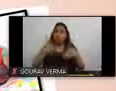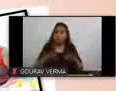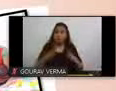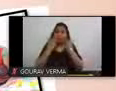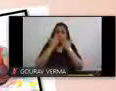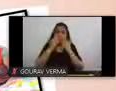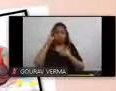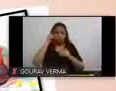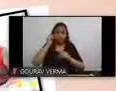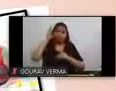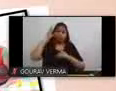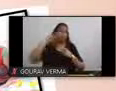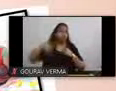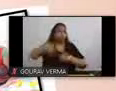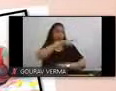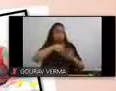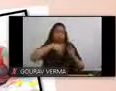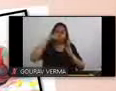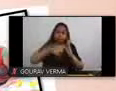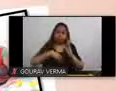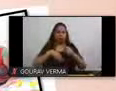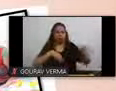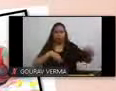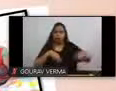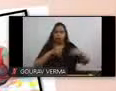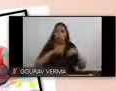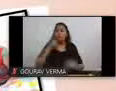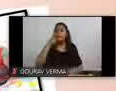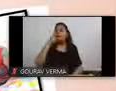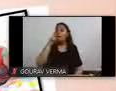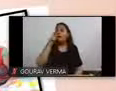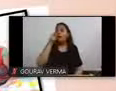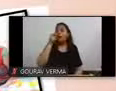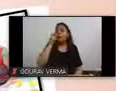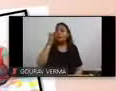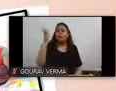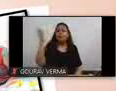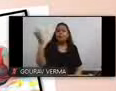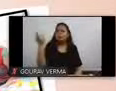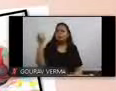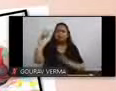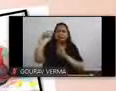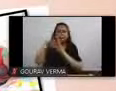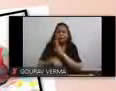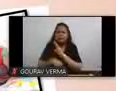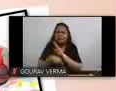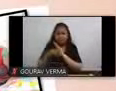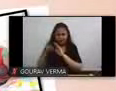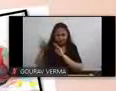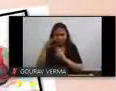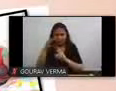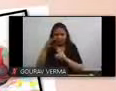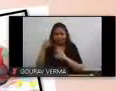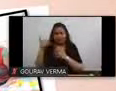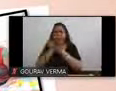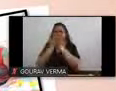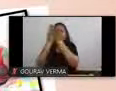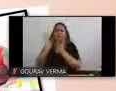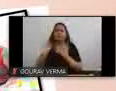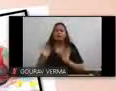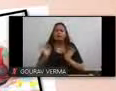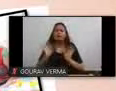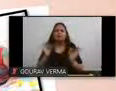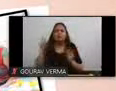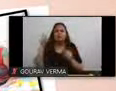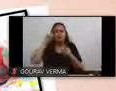what sense is. She knows what experience is. But would she understand how to do that? If we